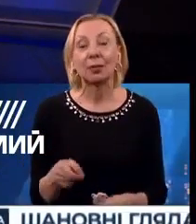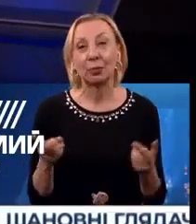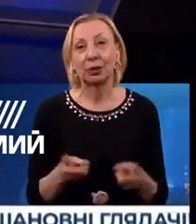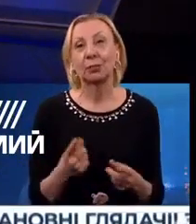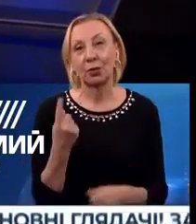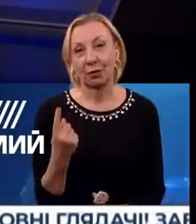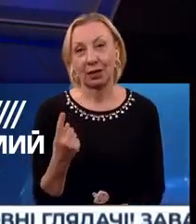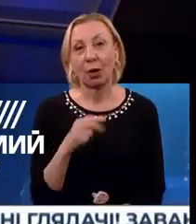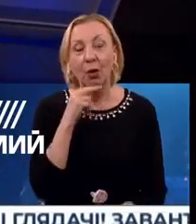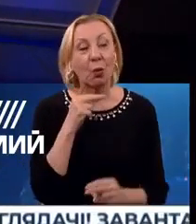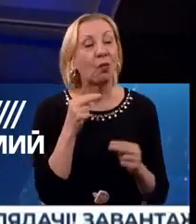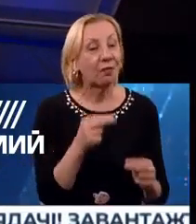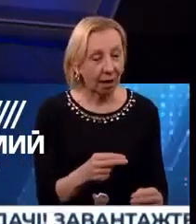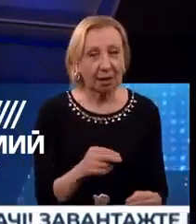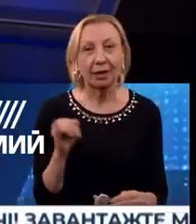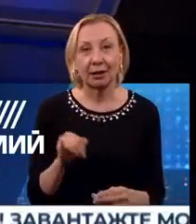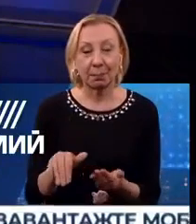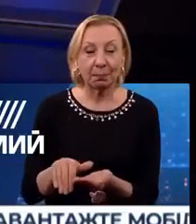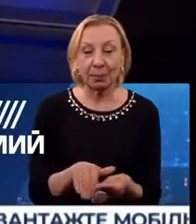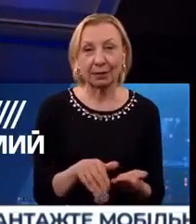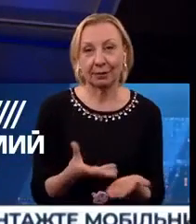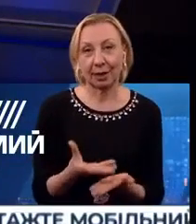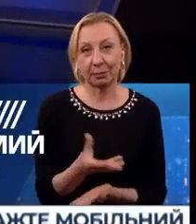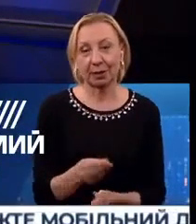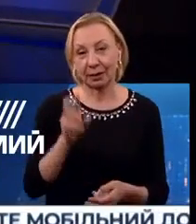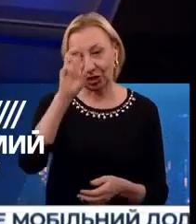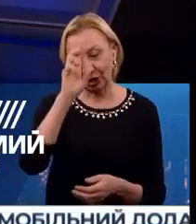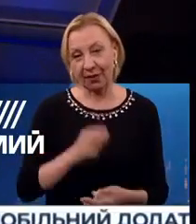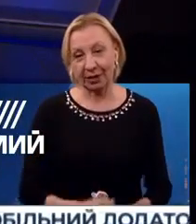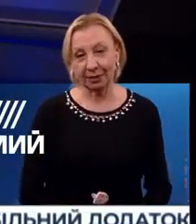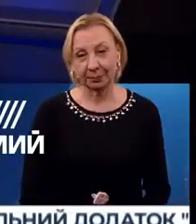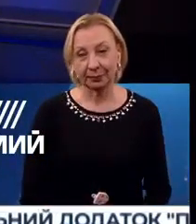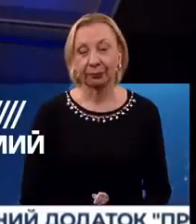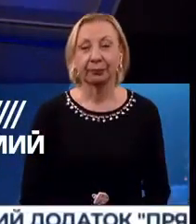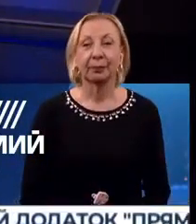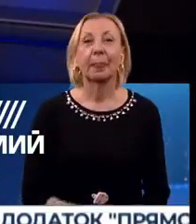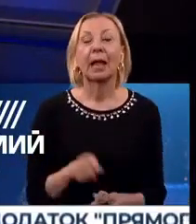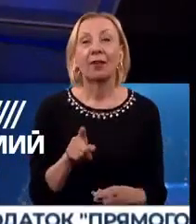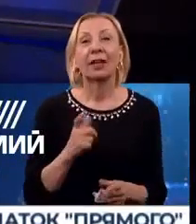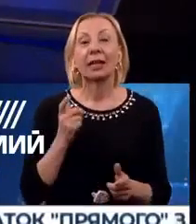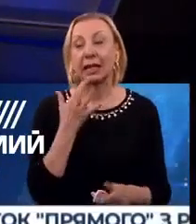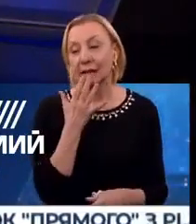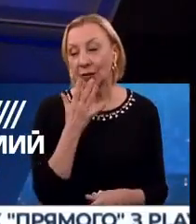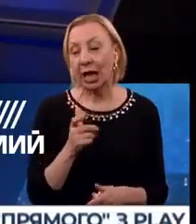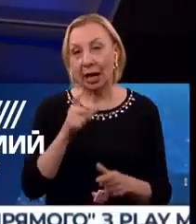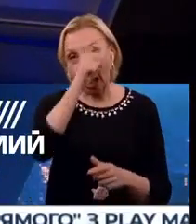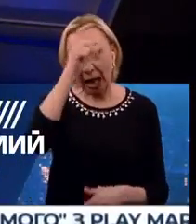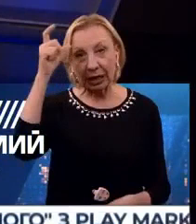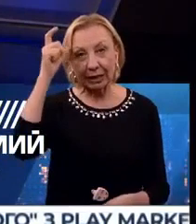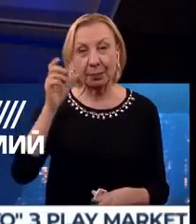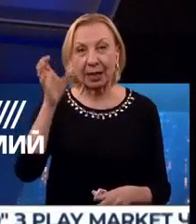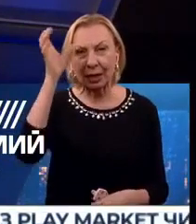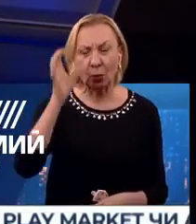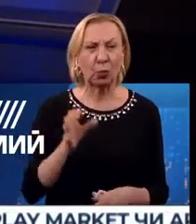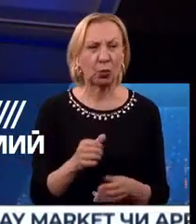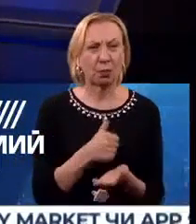і підтримка держави. На превеликий жаль, упродовж останніх і Національна академія наук, і інститути